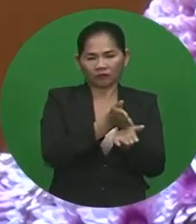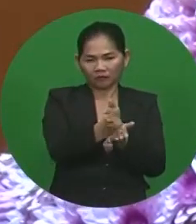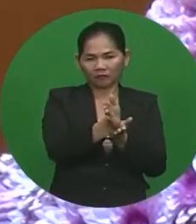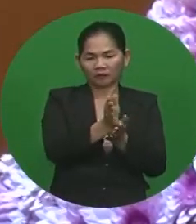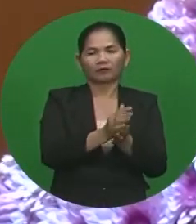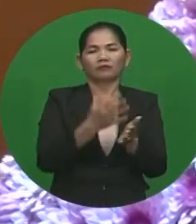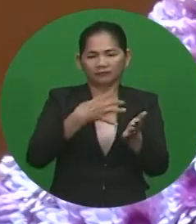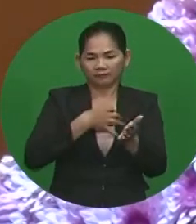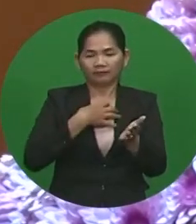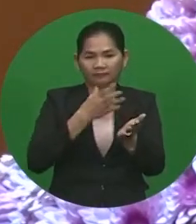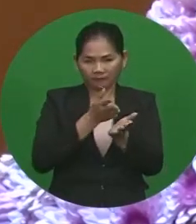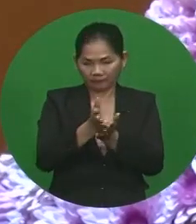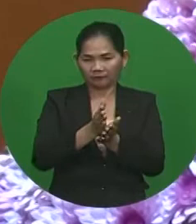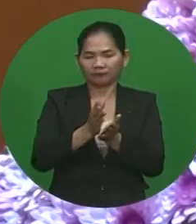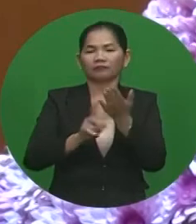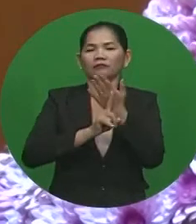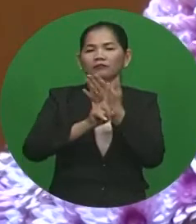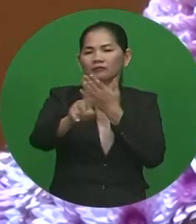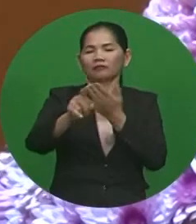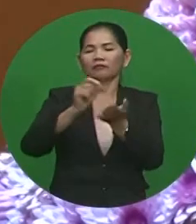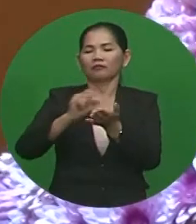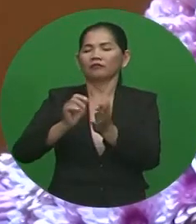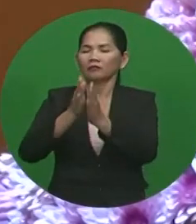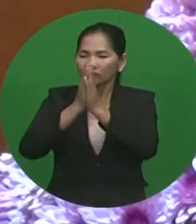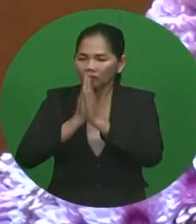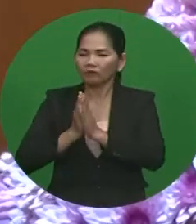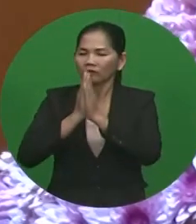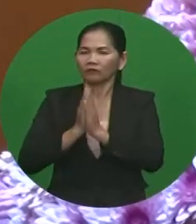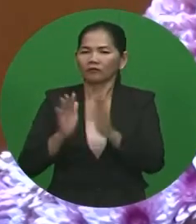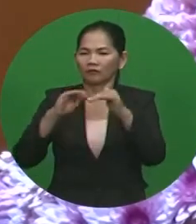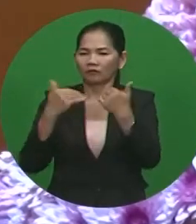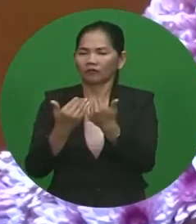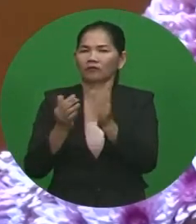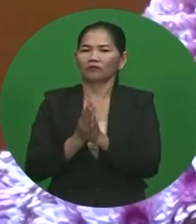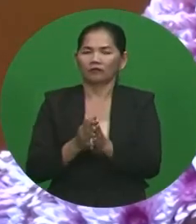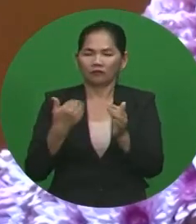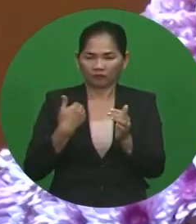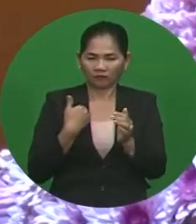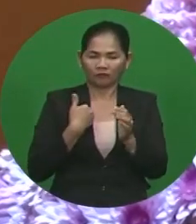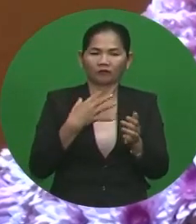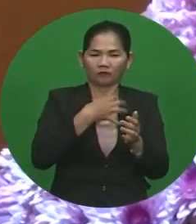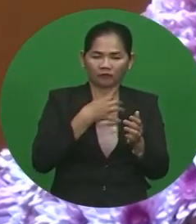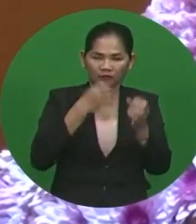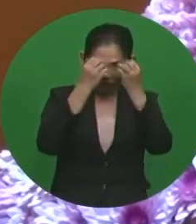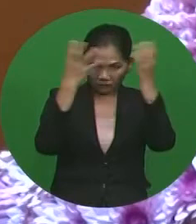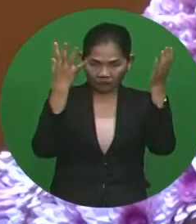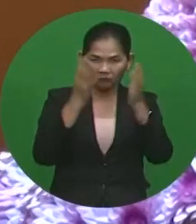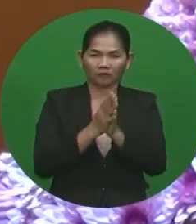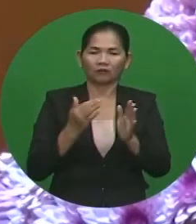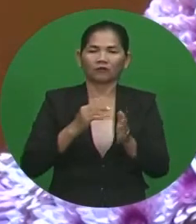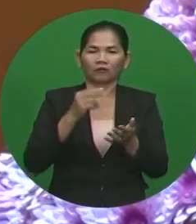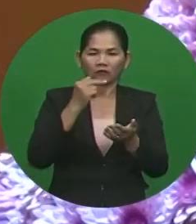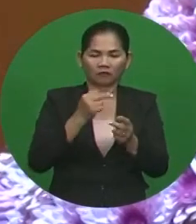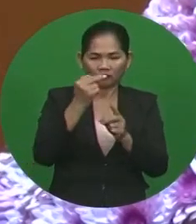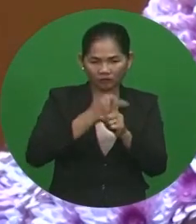មានសិទ្ធិនៅស្រុកក្រៅគេទៅសេមកសុំស្ថាប័នណាក៏ដោយយ៉ាងពីគេចង់បានព័ត៌មានទិន្នន័យ